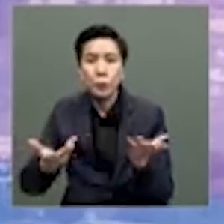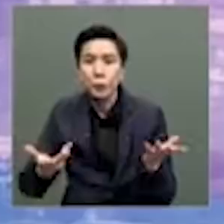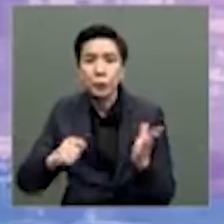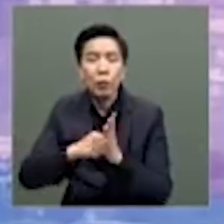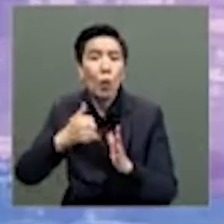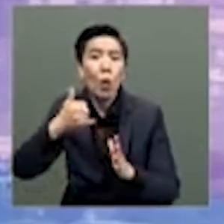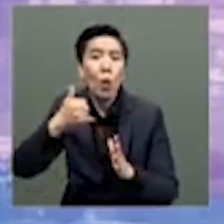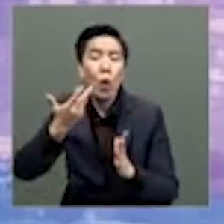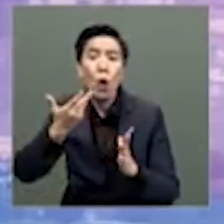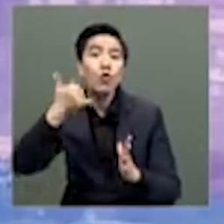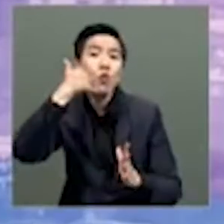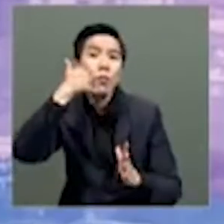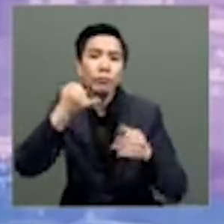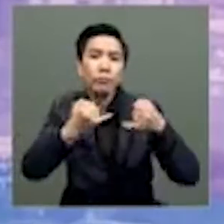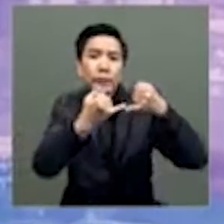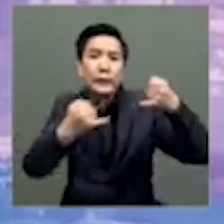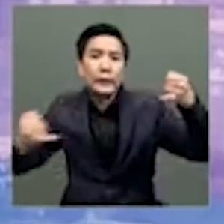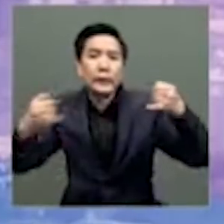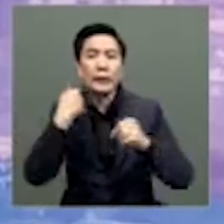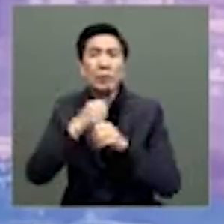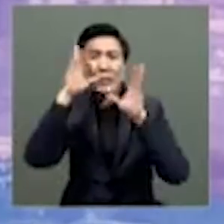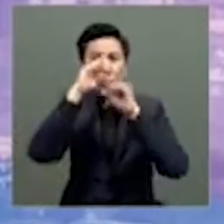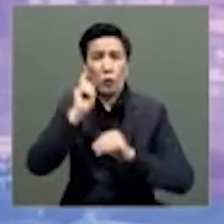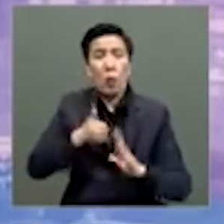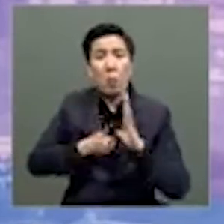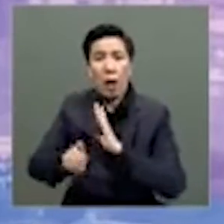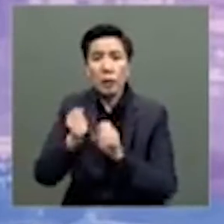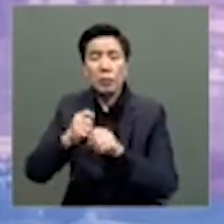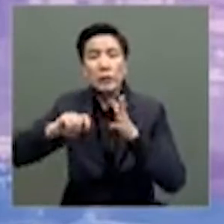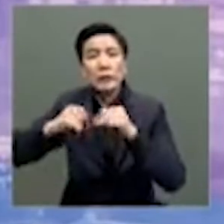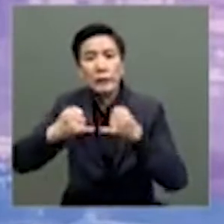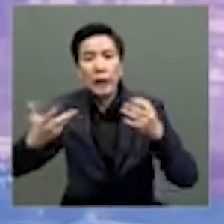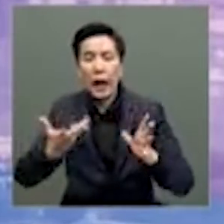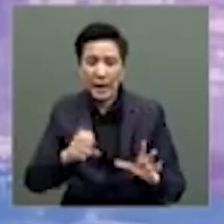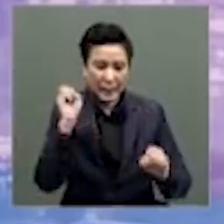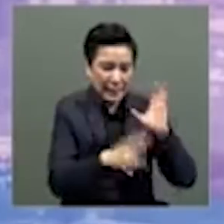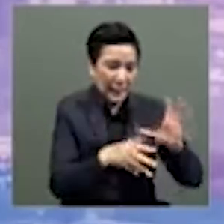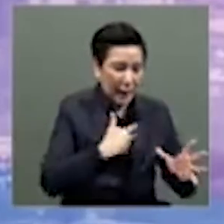สายโทรเลขโทรศัพท์อะไรของท่านท่านต้องออกมาเก็บขยะ